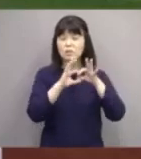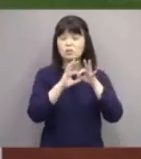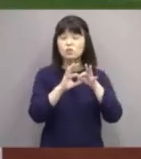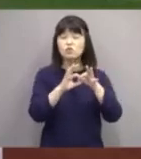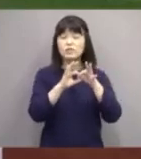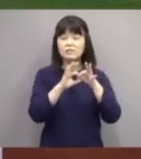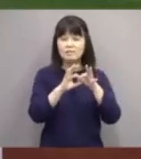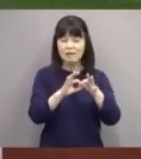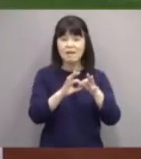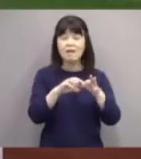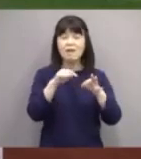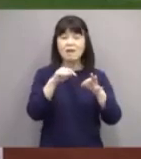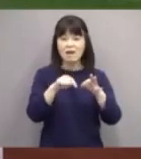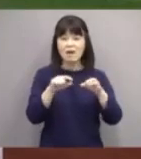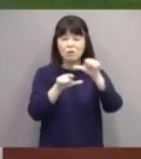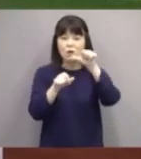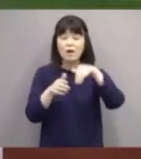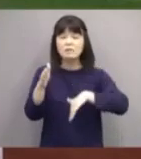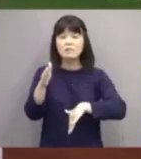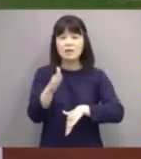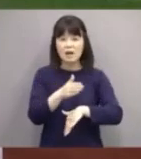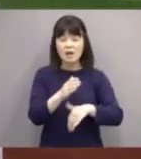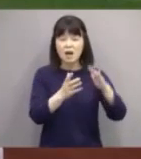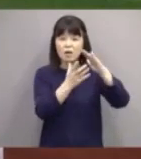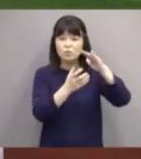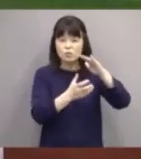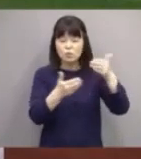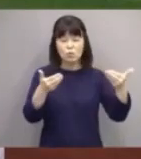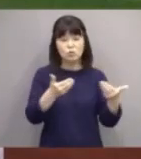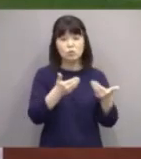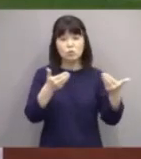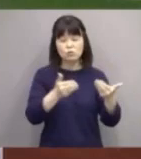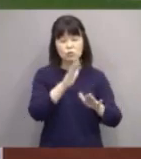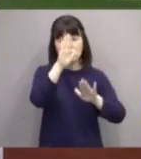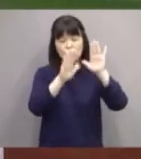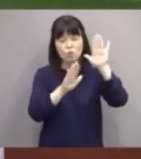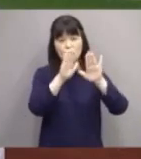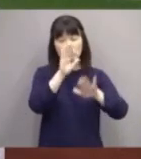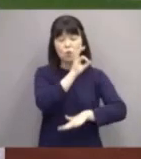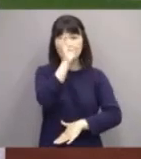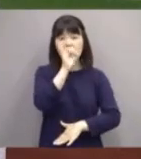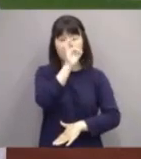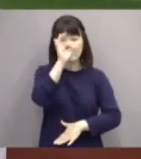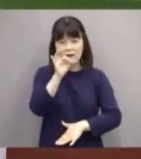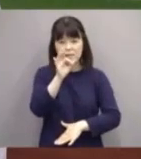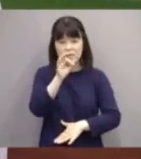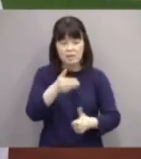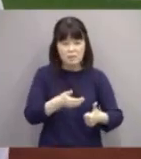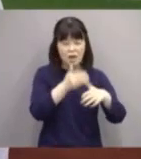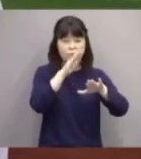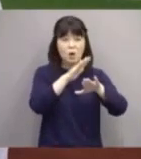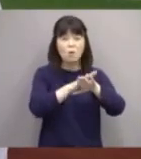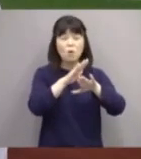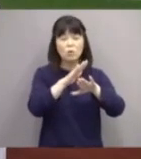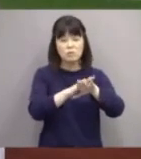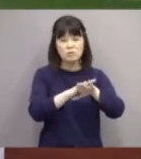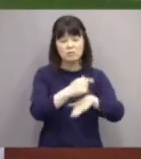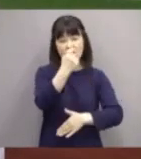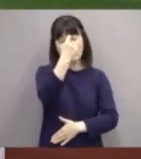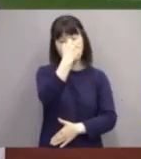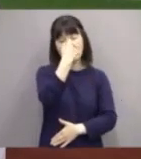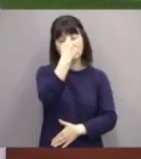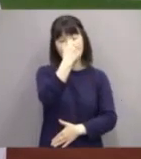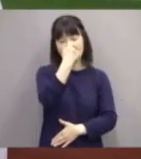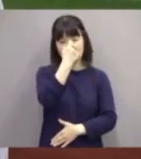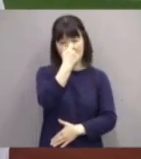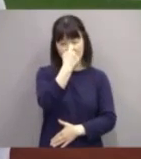を持って、5月からぶどう作りの作業を見学したり、栽培の仕方について説明を聞いたりしながら継続